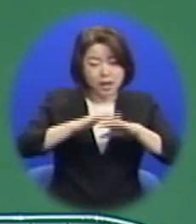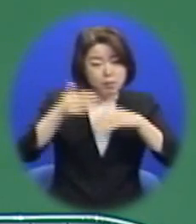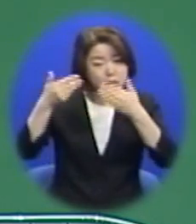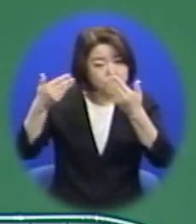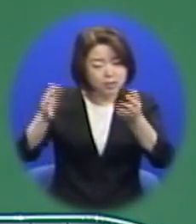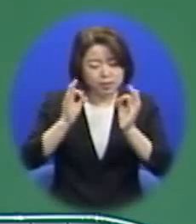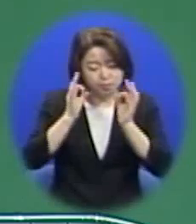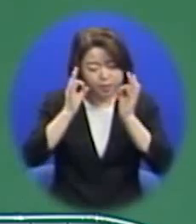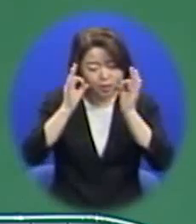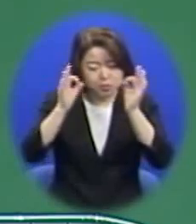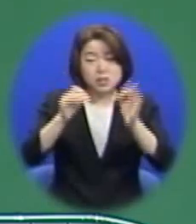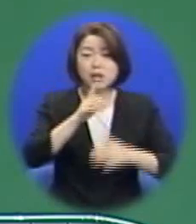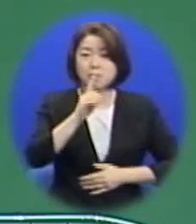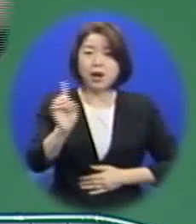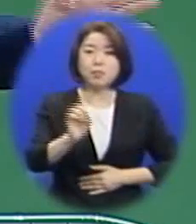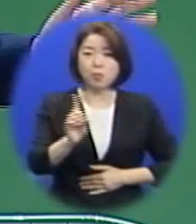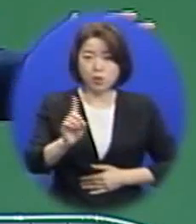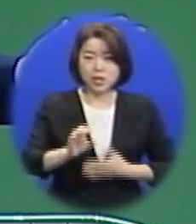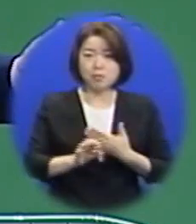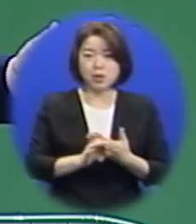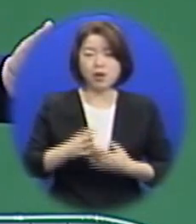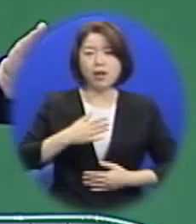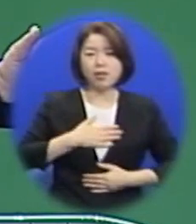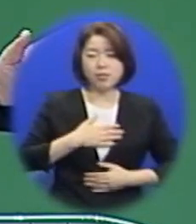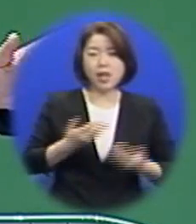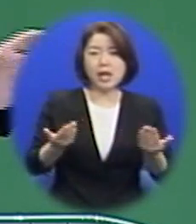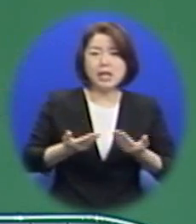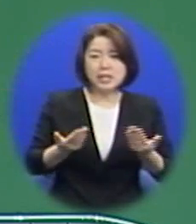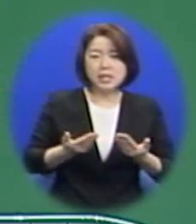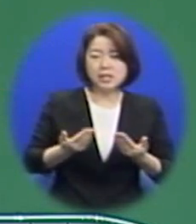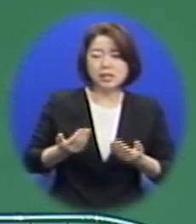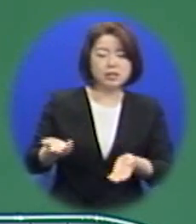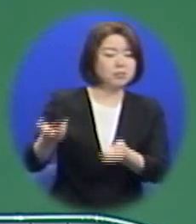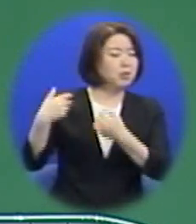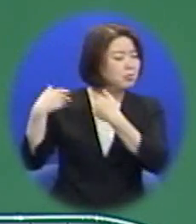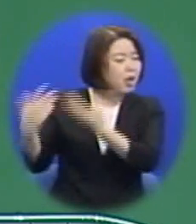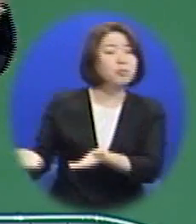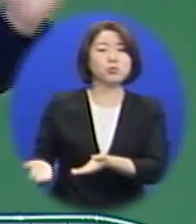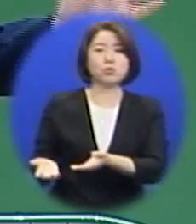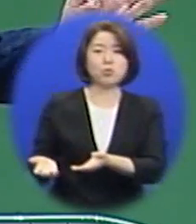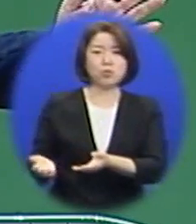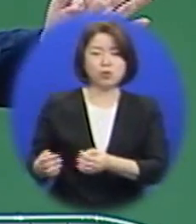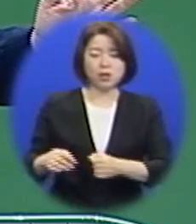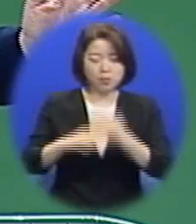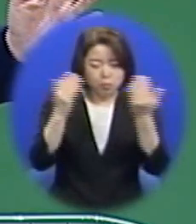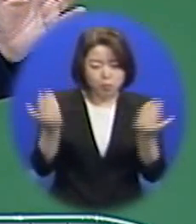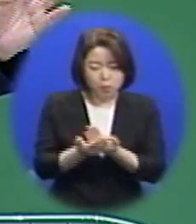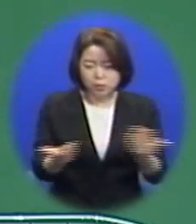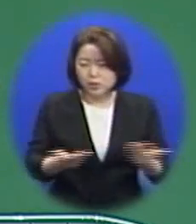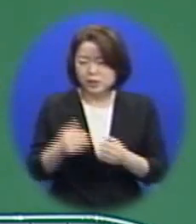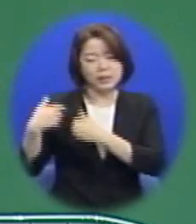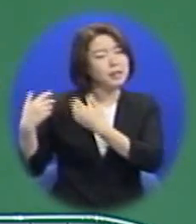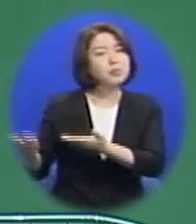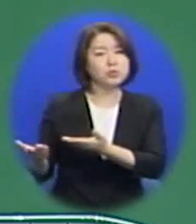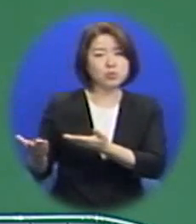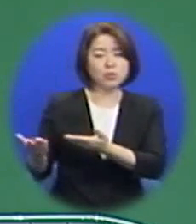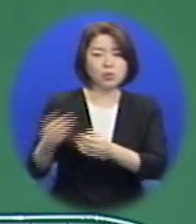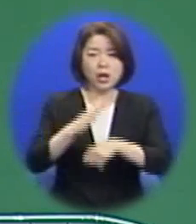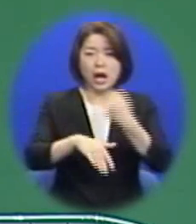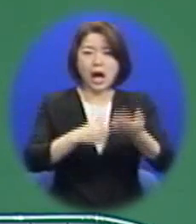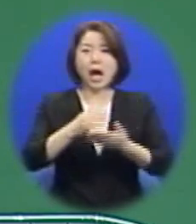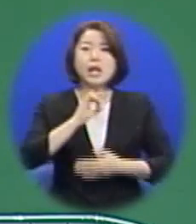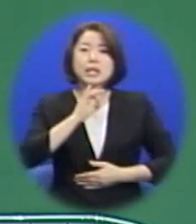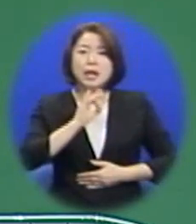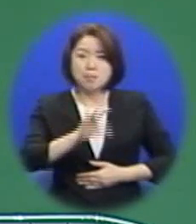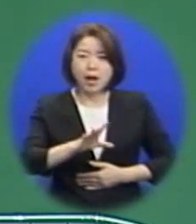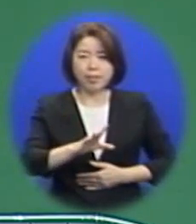것은 우리가 해야 될 일들 다 뒤로 하고 모든 것 다 내팽개치고 그리고 하나님께 와서